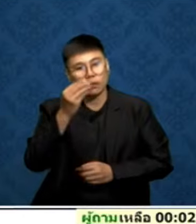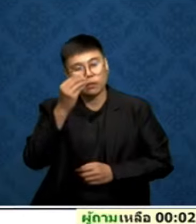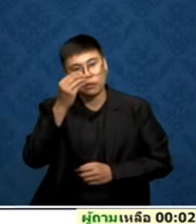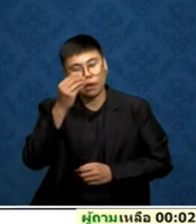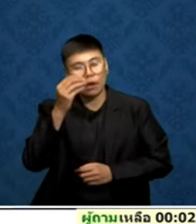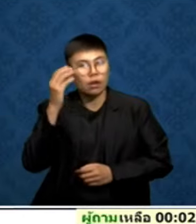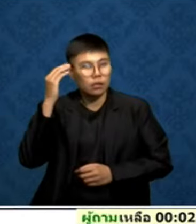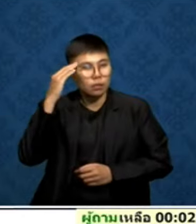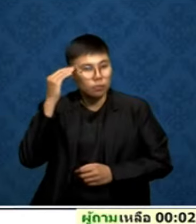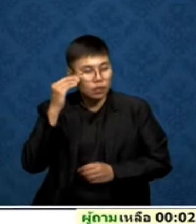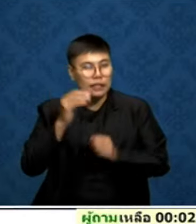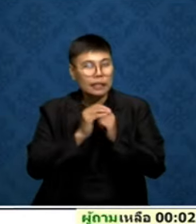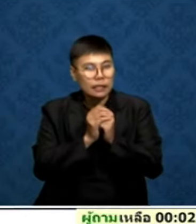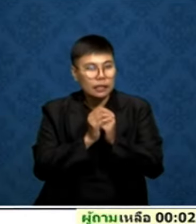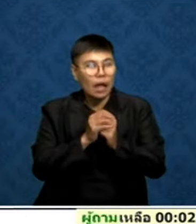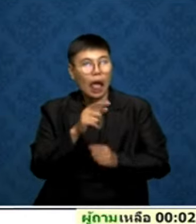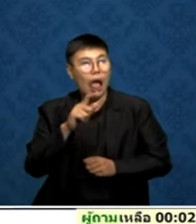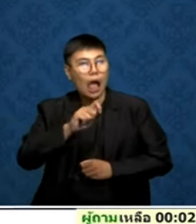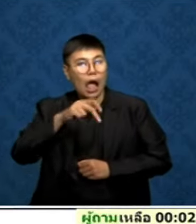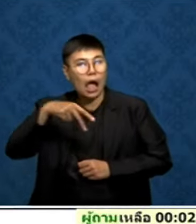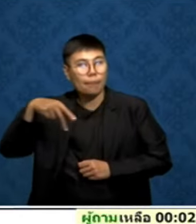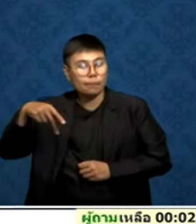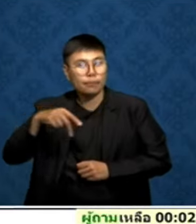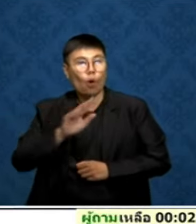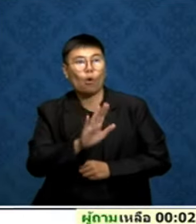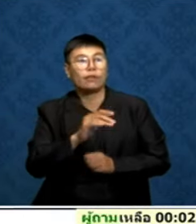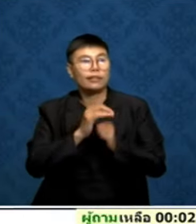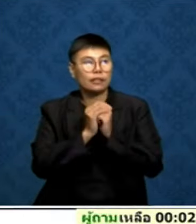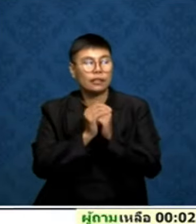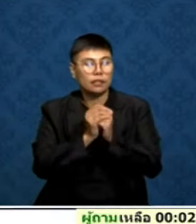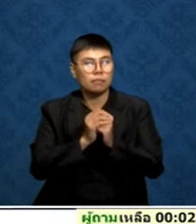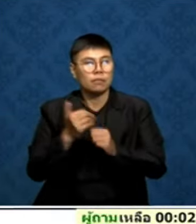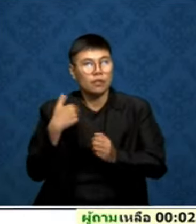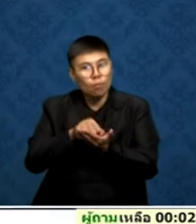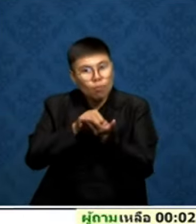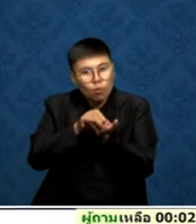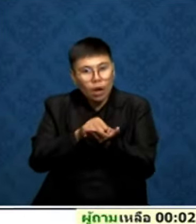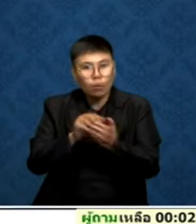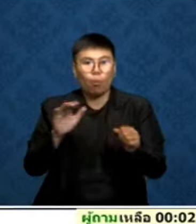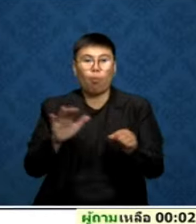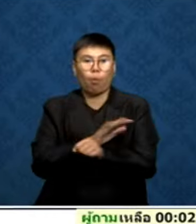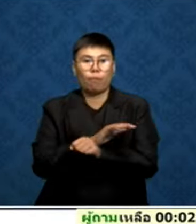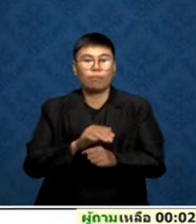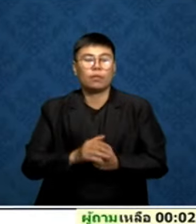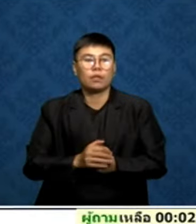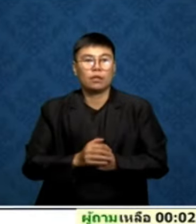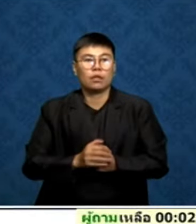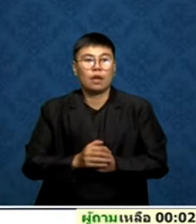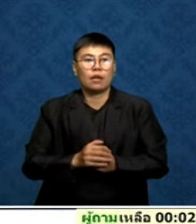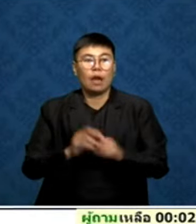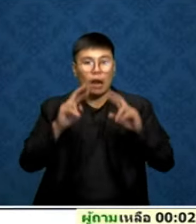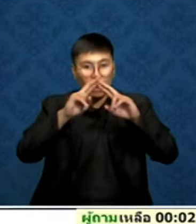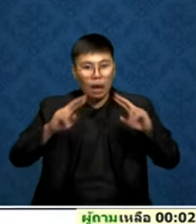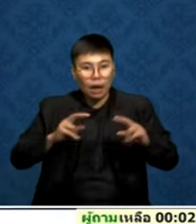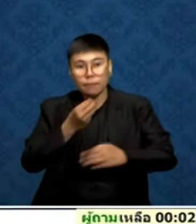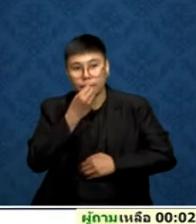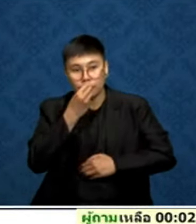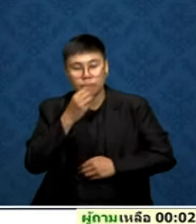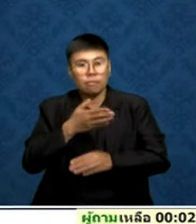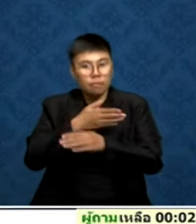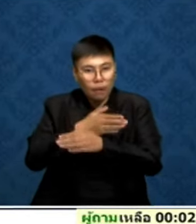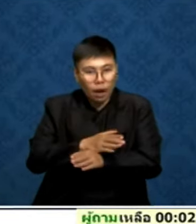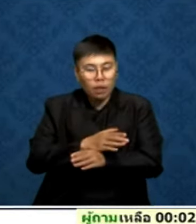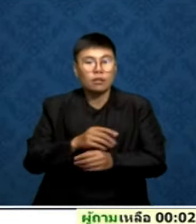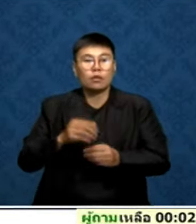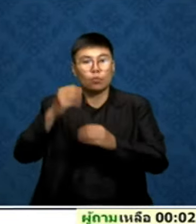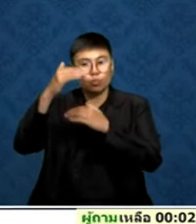ที่ใช้กันในหมู่ชาวจีนครับในประเทศไทยครับมีบริการต่างๆสำหรับคนจีนครบวงจรเลยครับทั้งร้านอาหารแม่บ้านทำความสะอาดขน